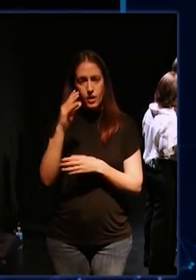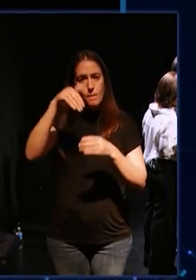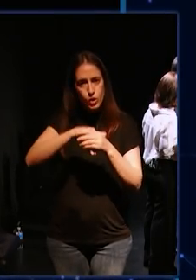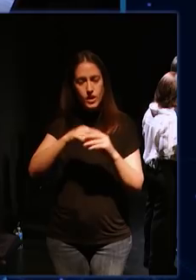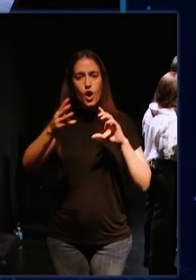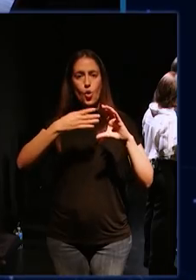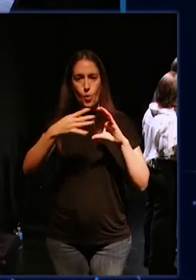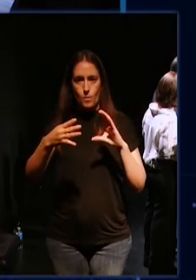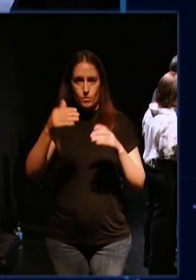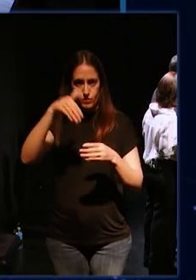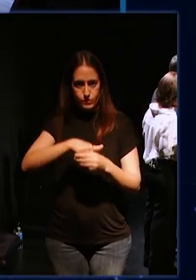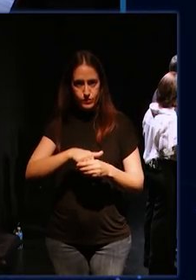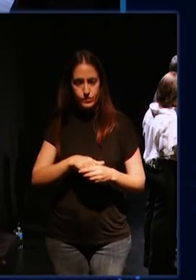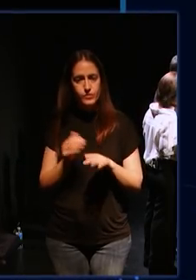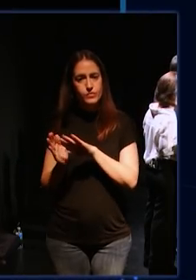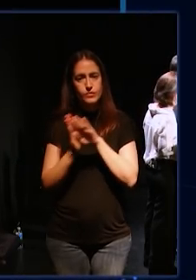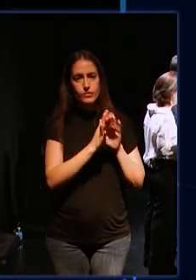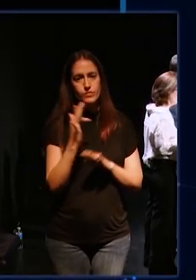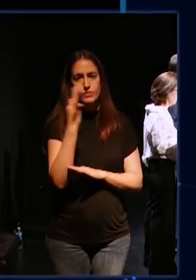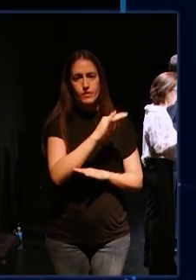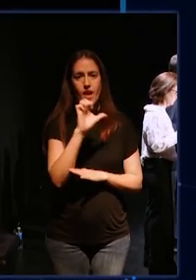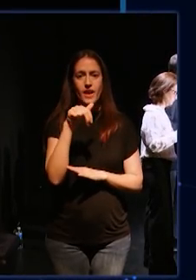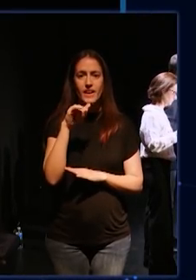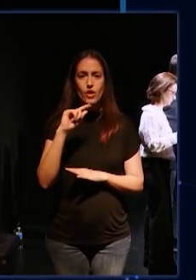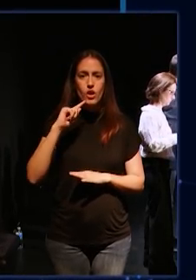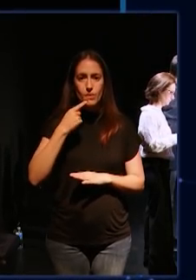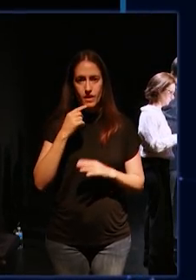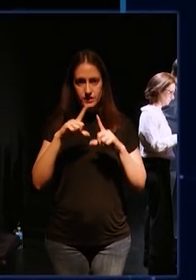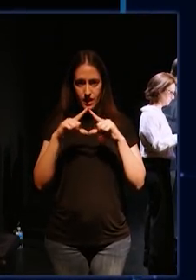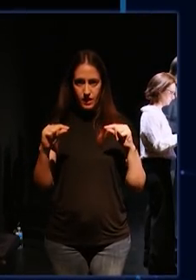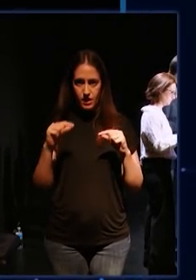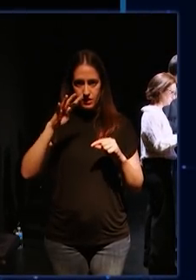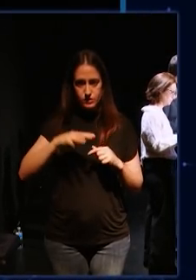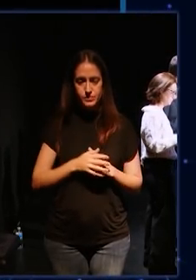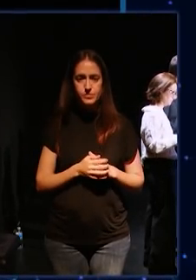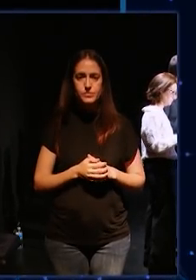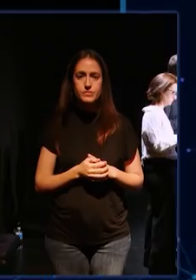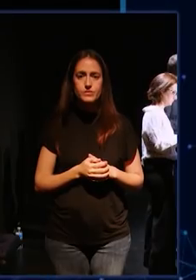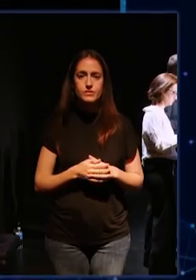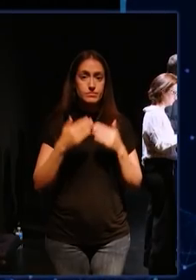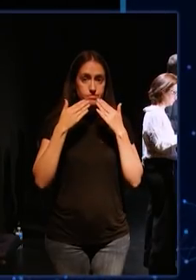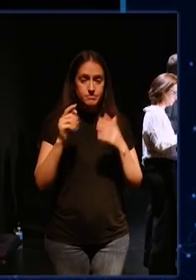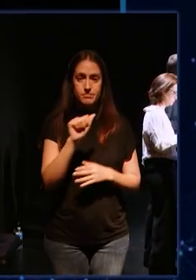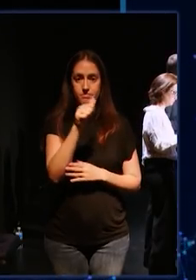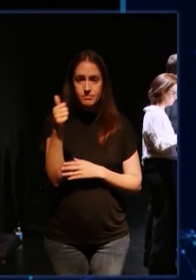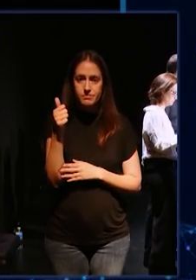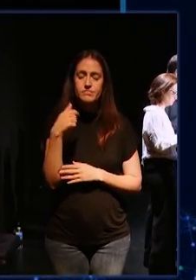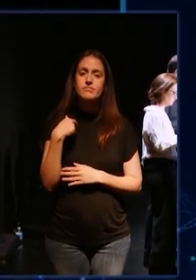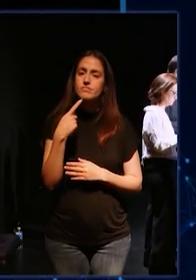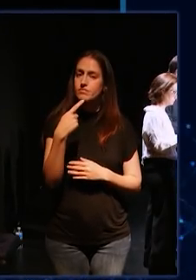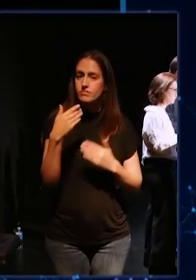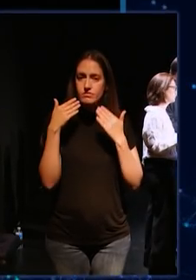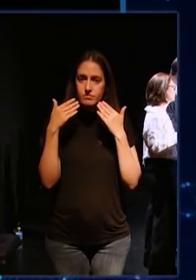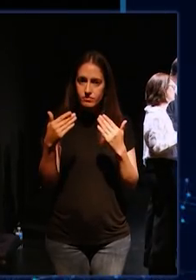Moltes gràcies. Tornarà per l'Enric Oliver, d'Esquerra Republicana de Catalunya. En primer lloc, donar les